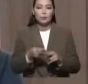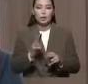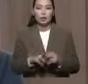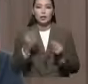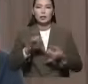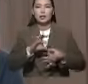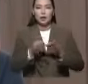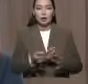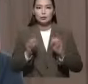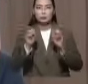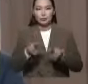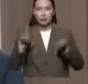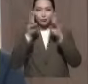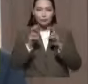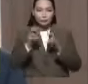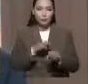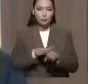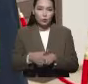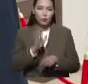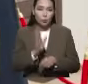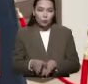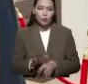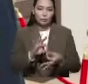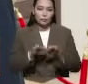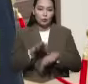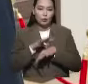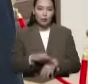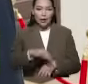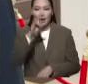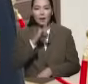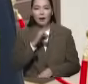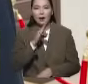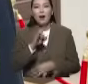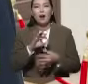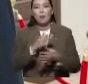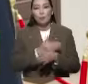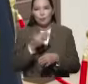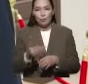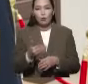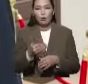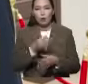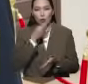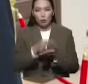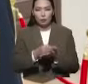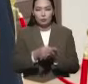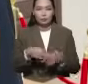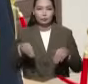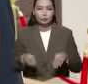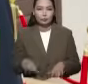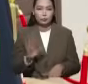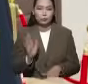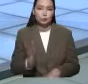сараптамалар тағайындалуымен тергеп-тексеру амалдары жүргізілуде. Сараптама нәтижелері бойынша түпкілікті процессуалдық шешім қабылданатын